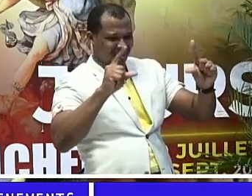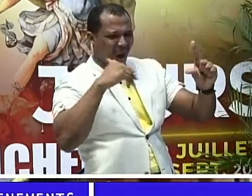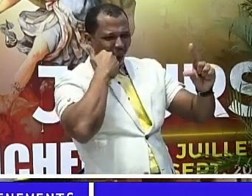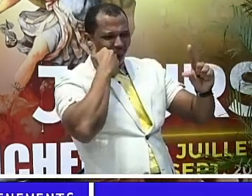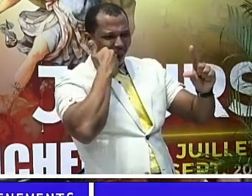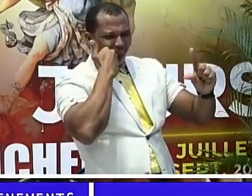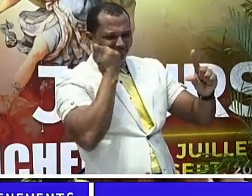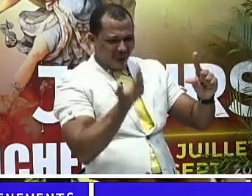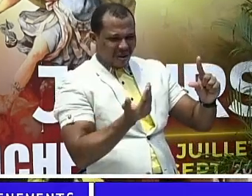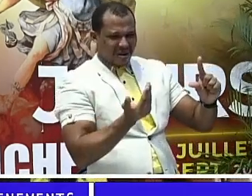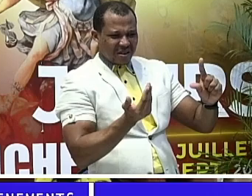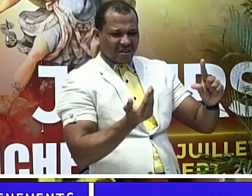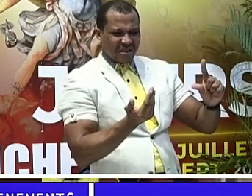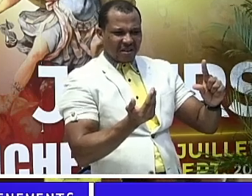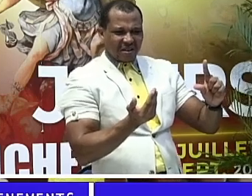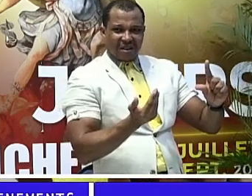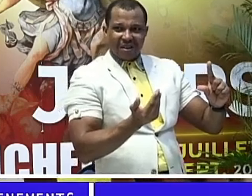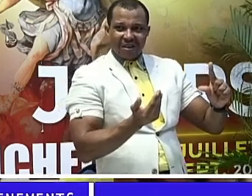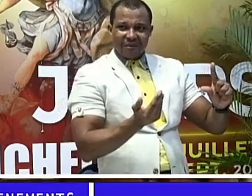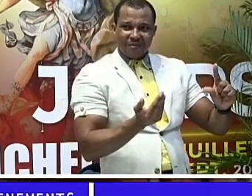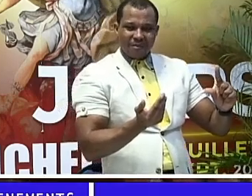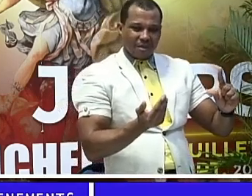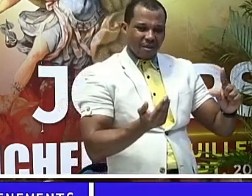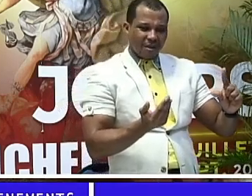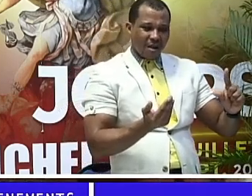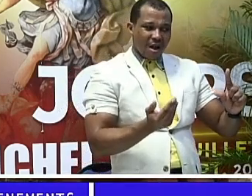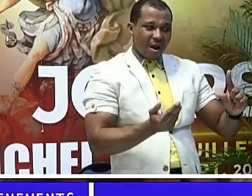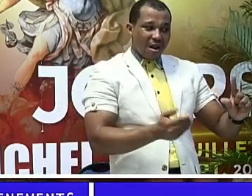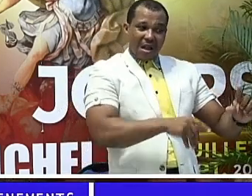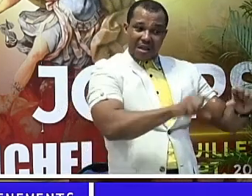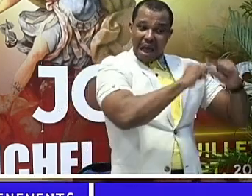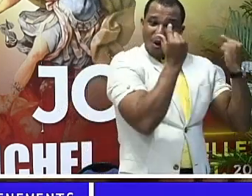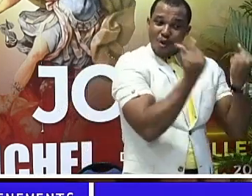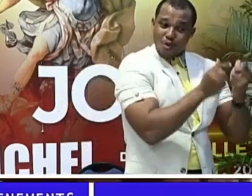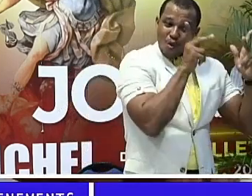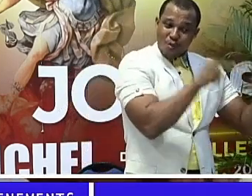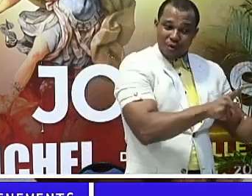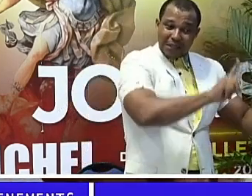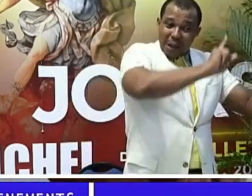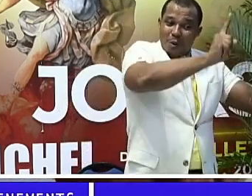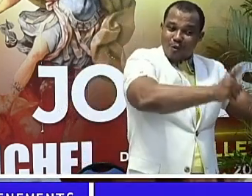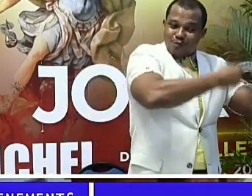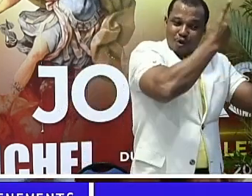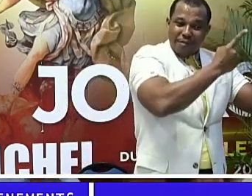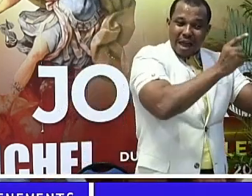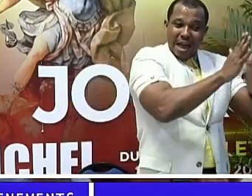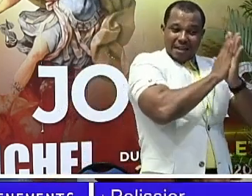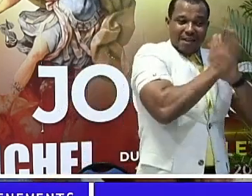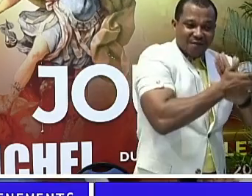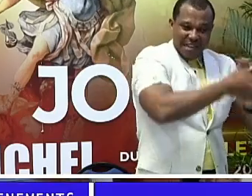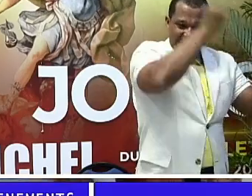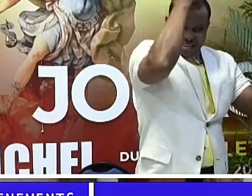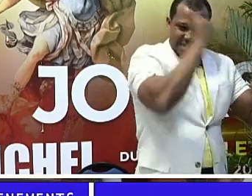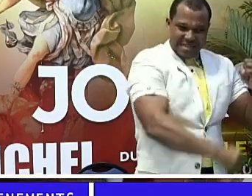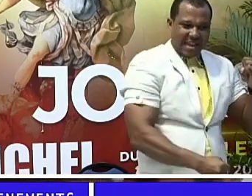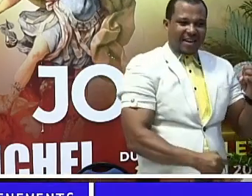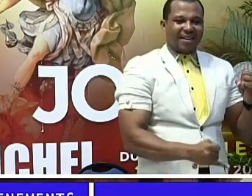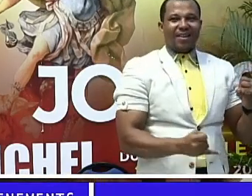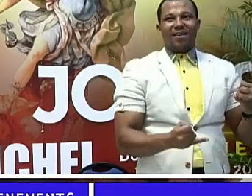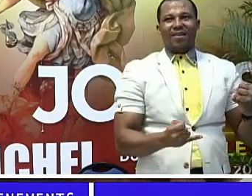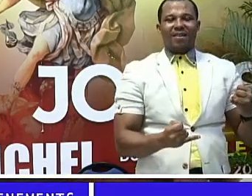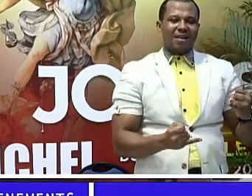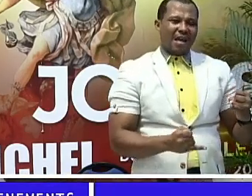Les gens ça yo, c'est même gens qui font partie de premier. Qui carrément vient dernier. Parce que mon nan li pa